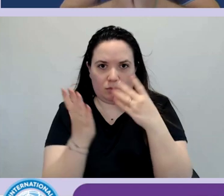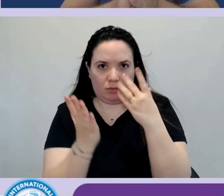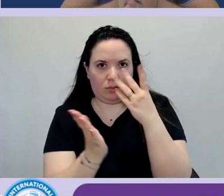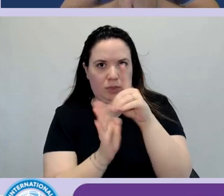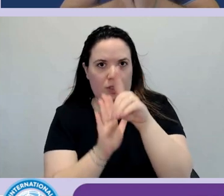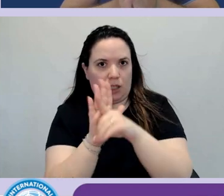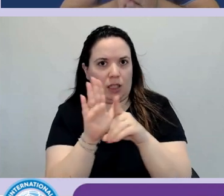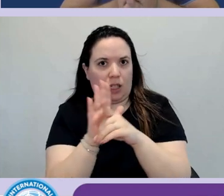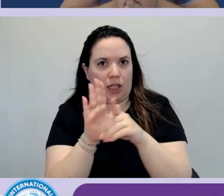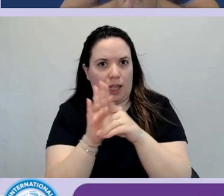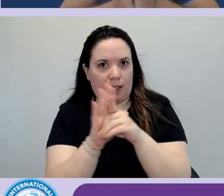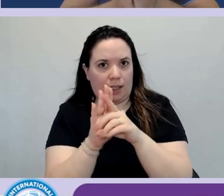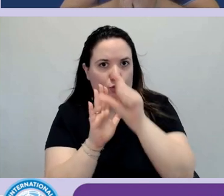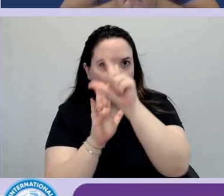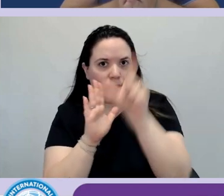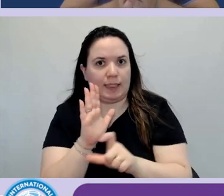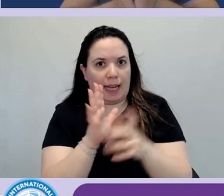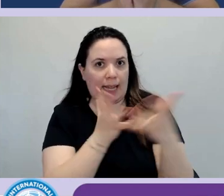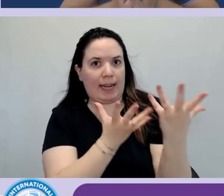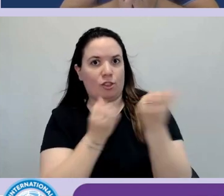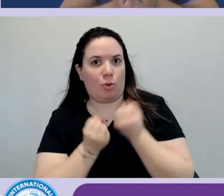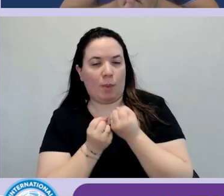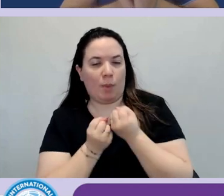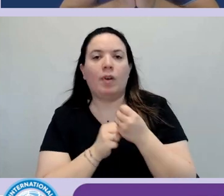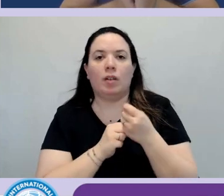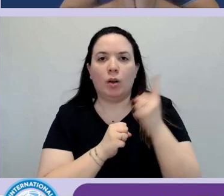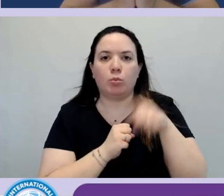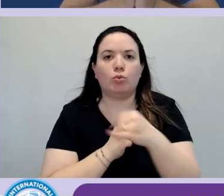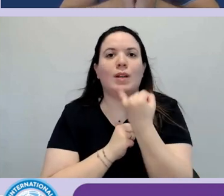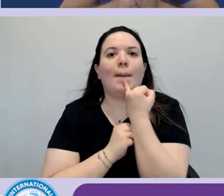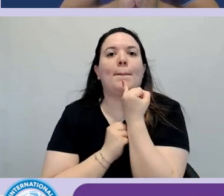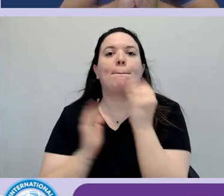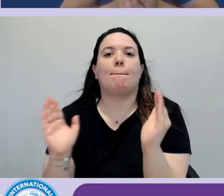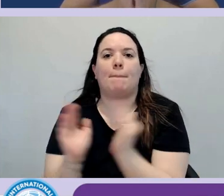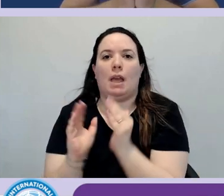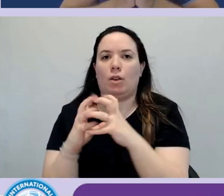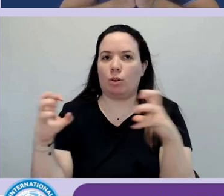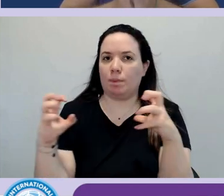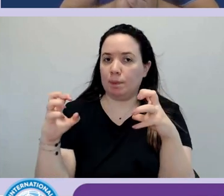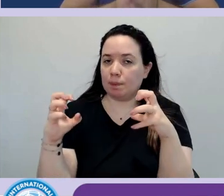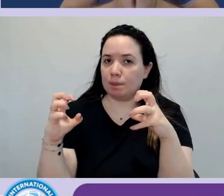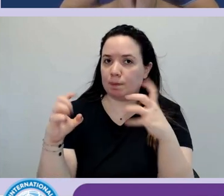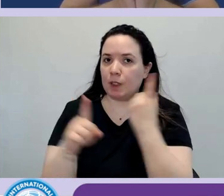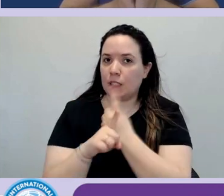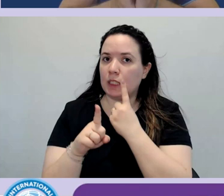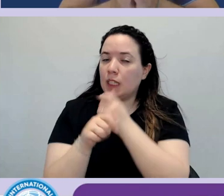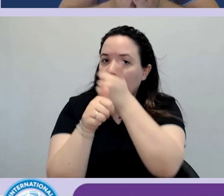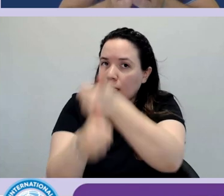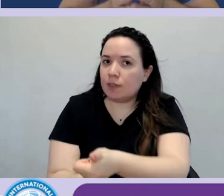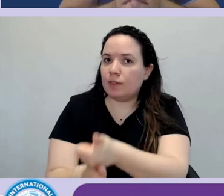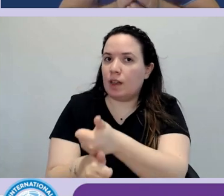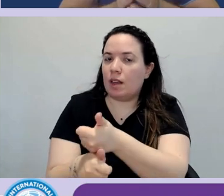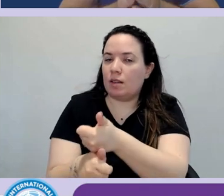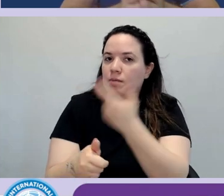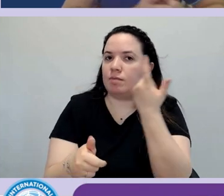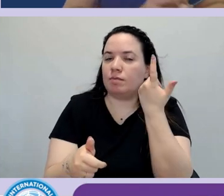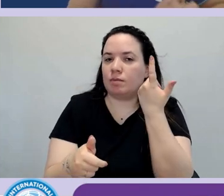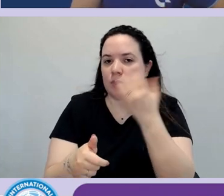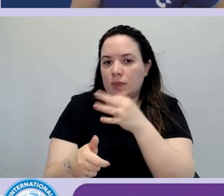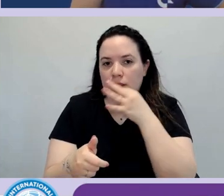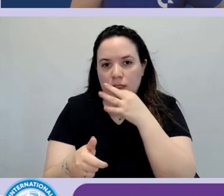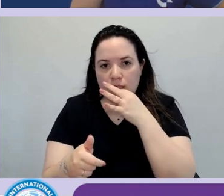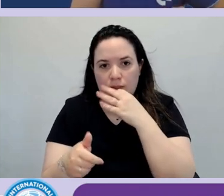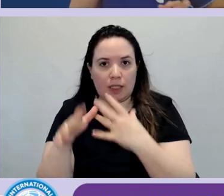dice il decreto di recepimento italiano anche alle microimprese quindi alle imprese con